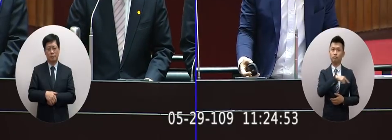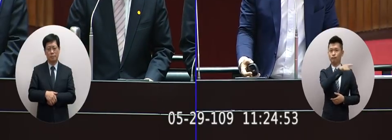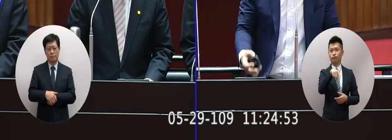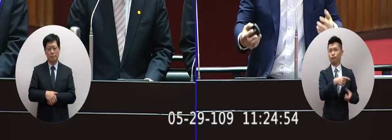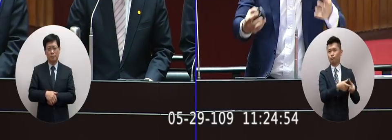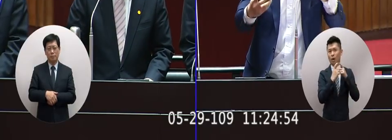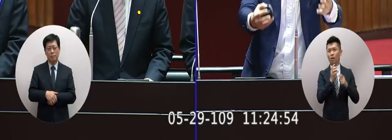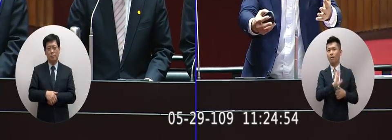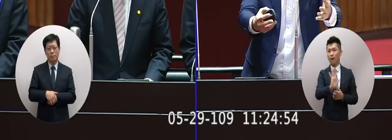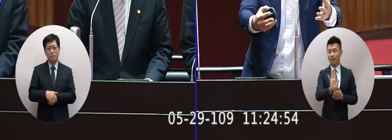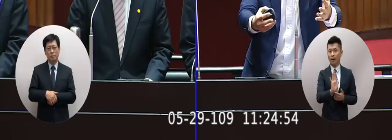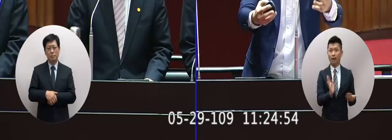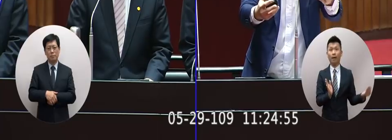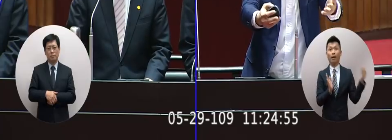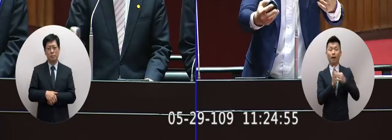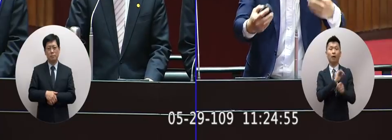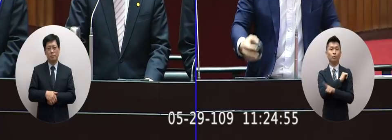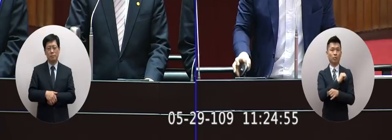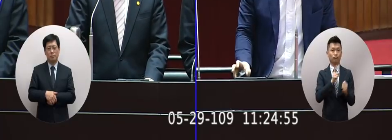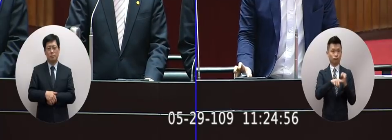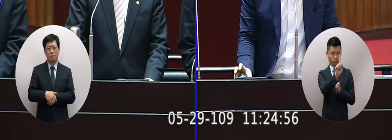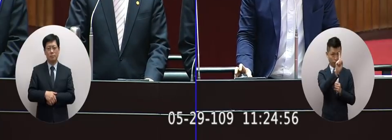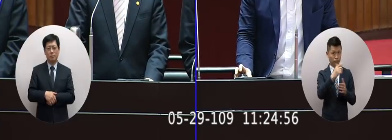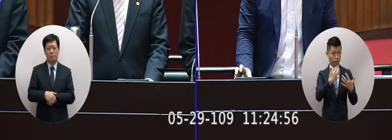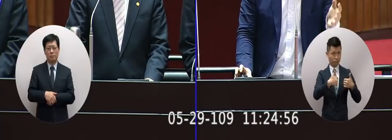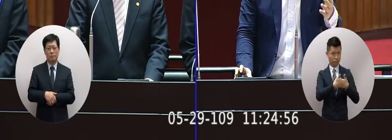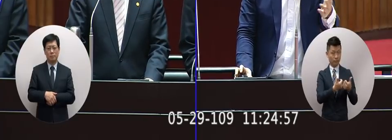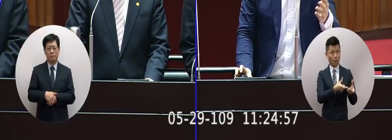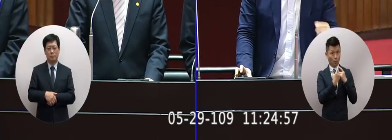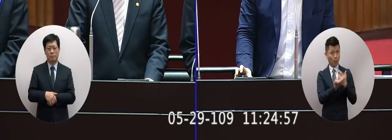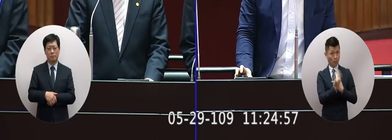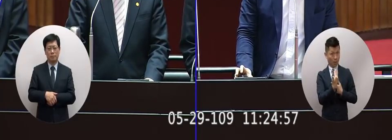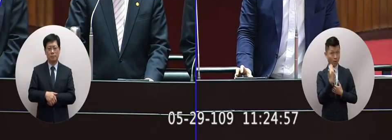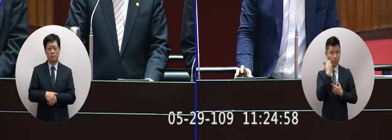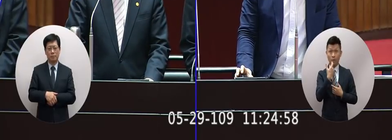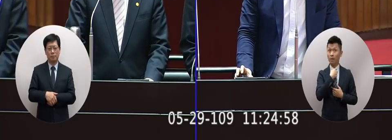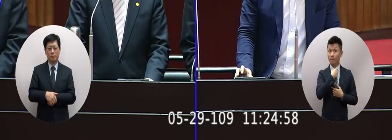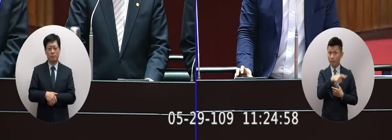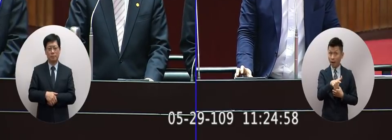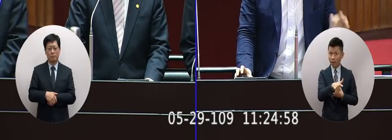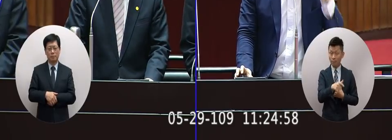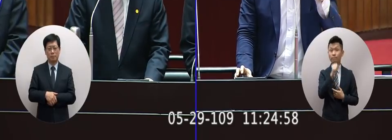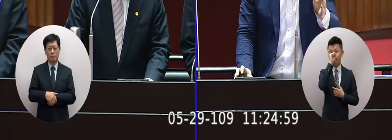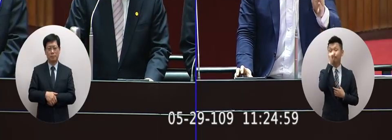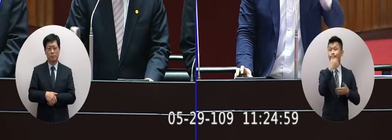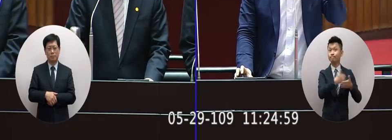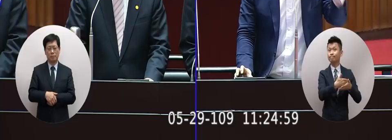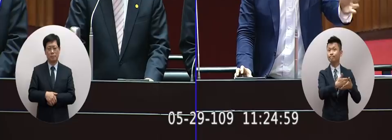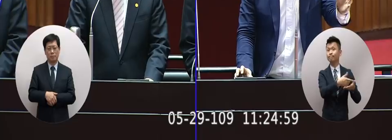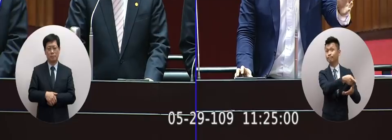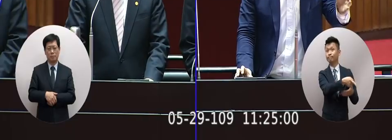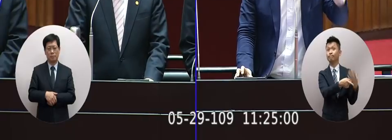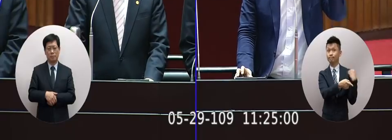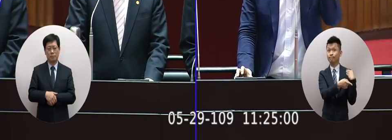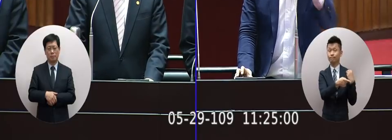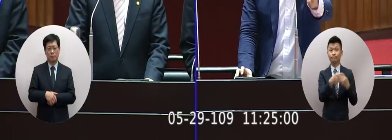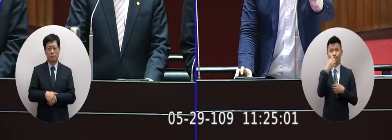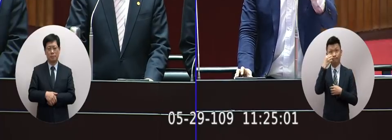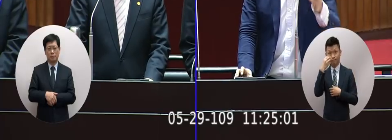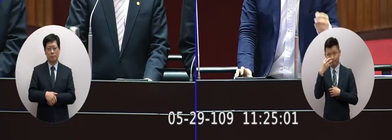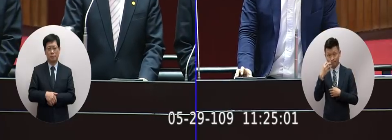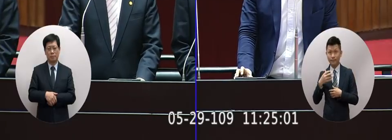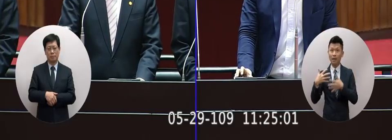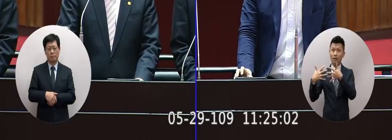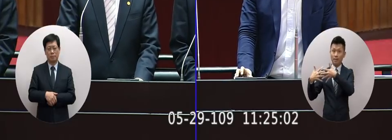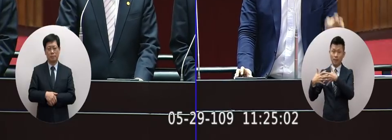回来嘛。那最后阁予一个机会，来欢迎恁阁回来。啊，若阁无法度的话，未来伫中国爱甲大家报告，包括香港的议题。包